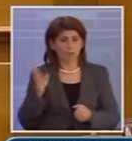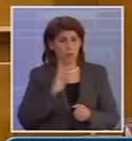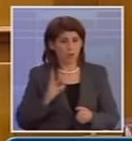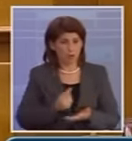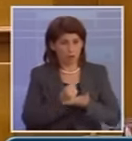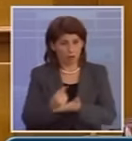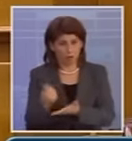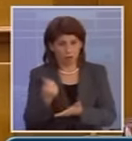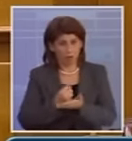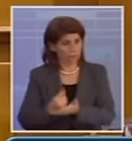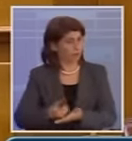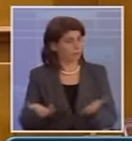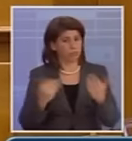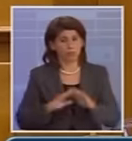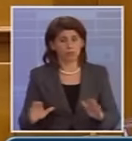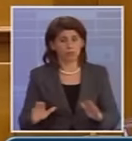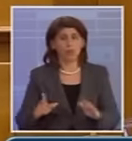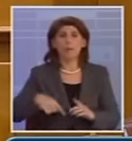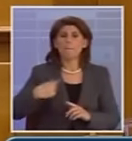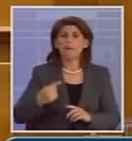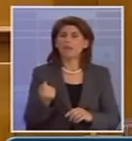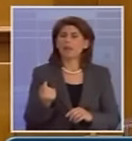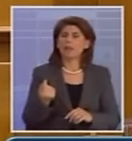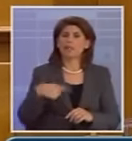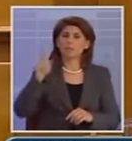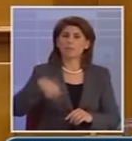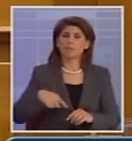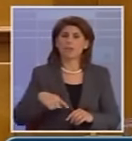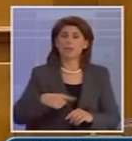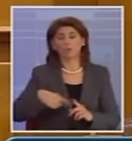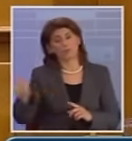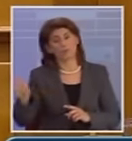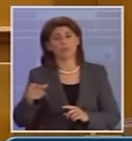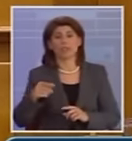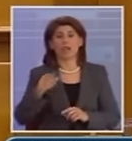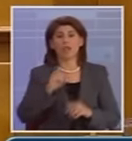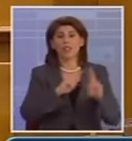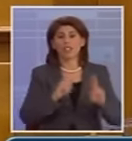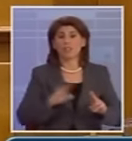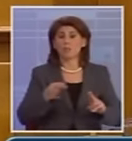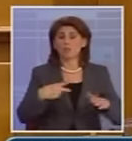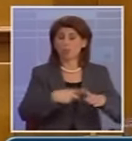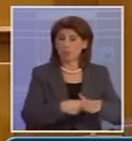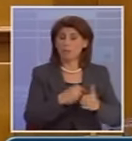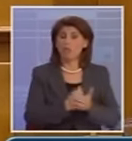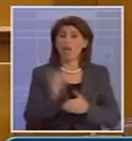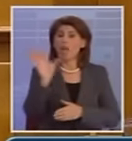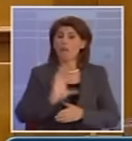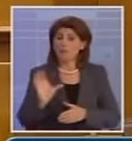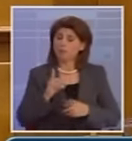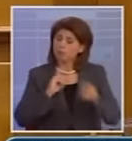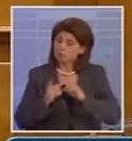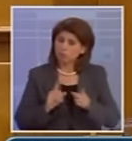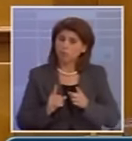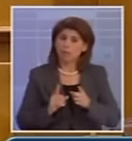λεφτά. Και λίγα 24 ώρα αργότερα σας έστειλε το μήνυμα να τα βρείτε με τους εταίρους και το Δουνουτού. Νομίζατε ότι θα σας στηρίξουν οι